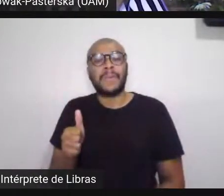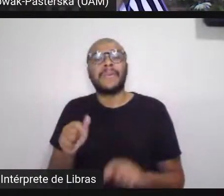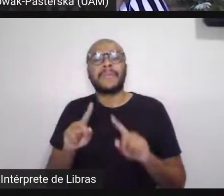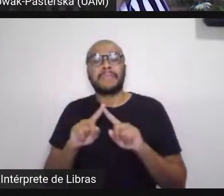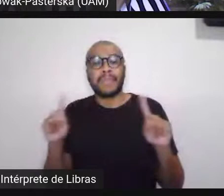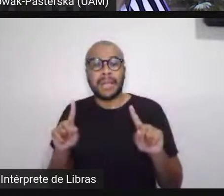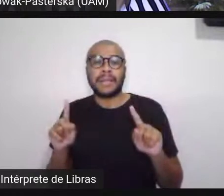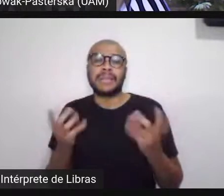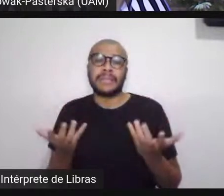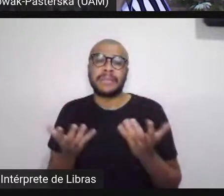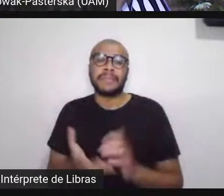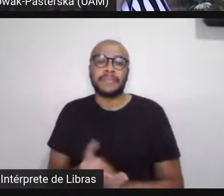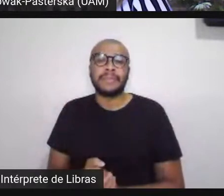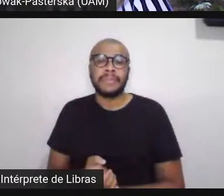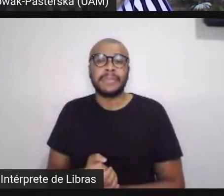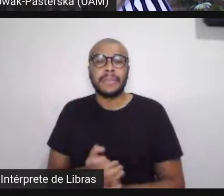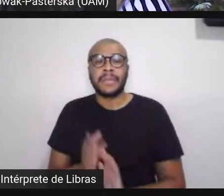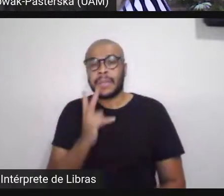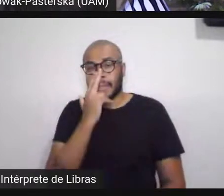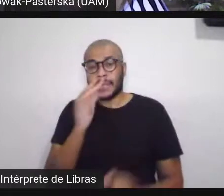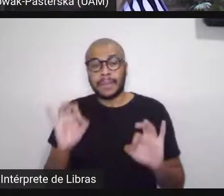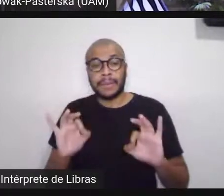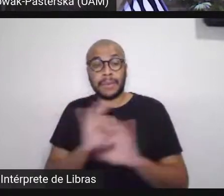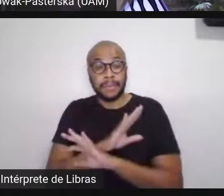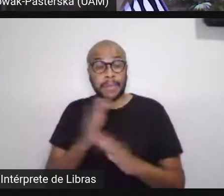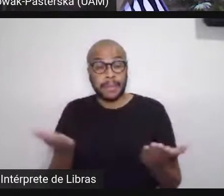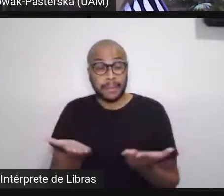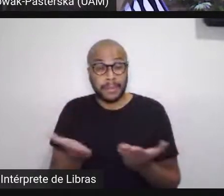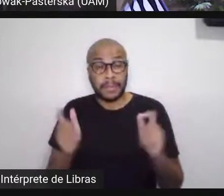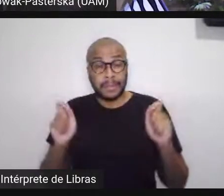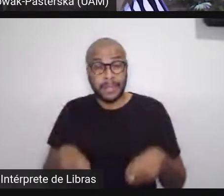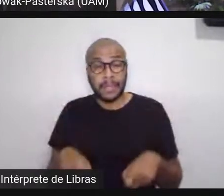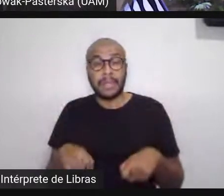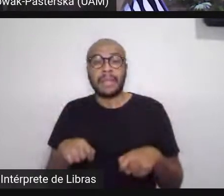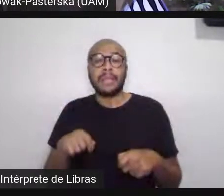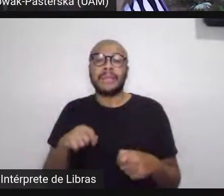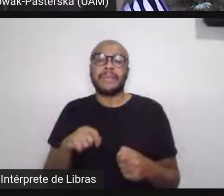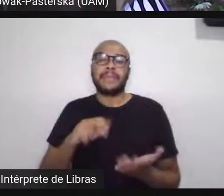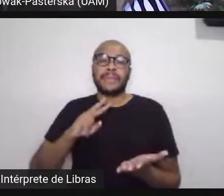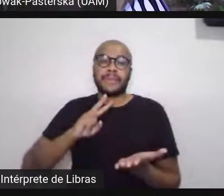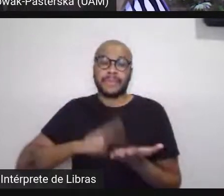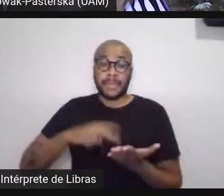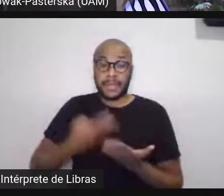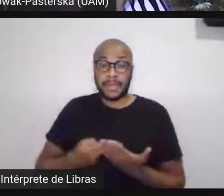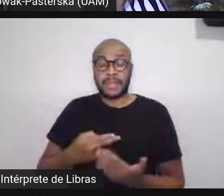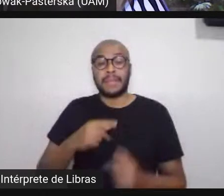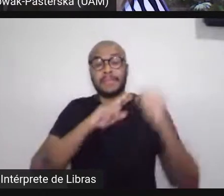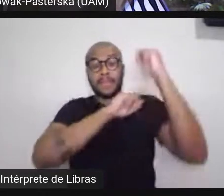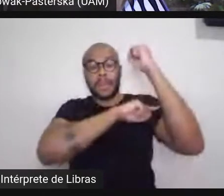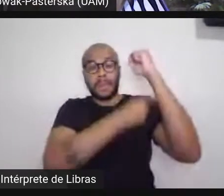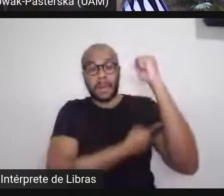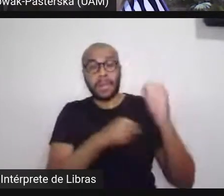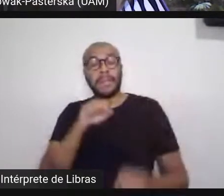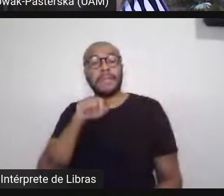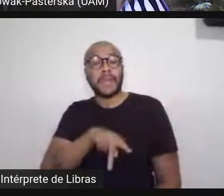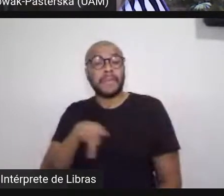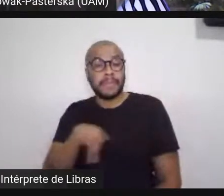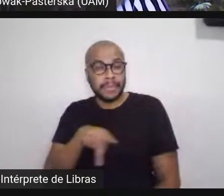Então, acho que vamos encerrar agora. Eu vou traduzir agora isso para a polonês, para a professora.